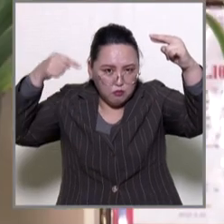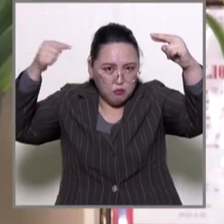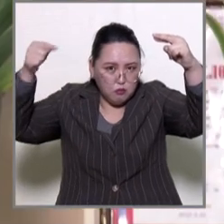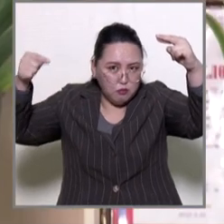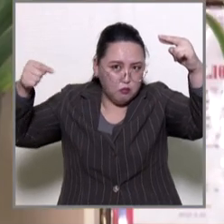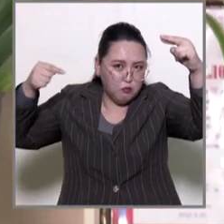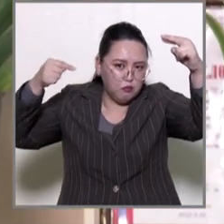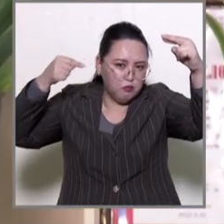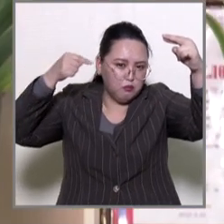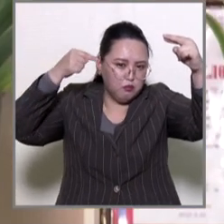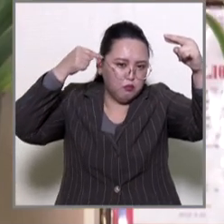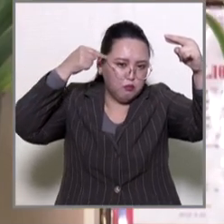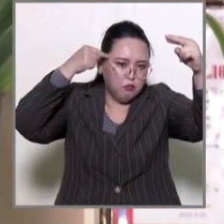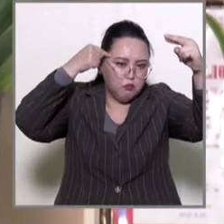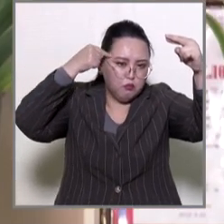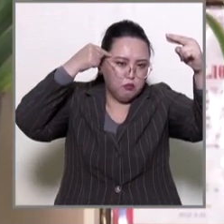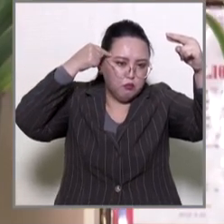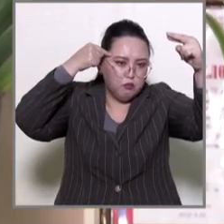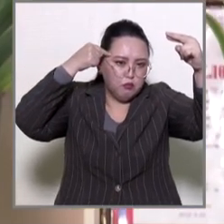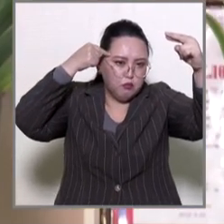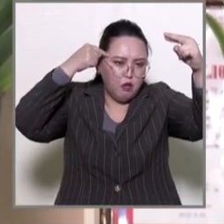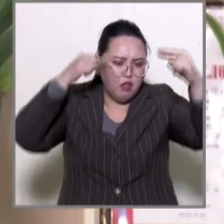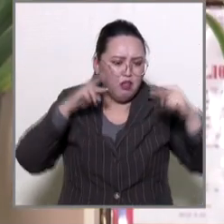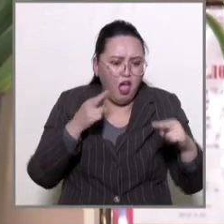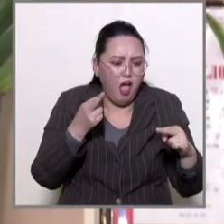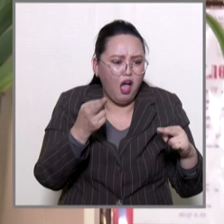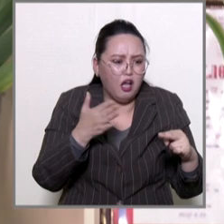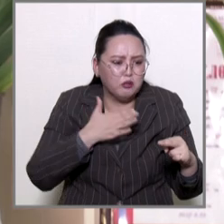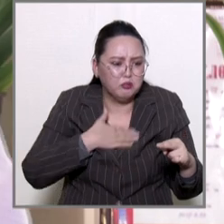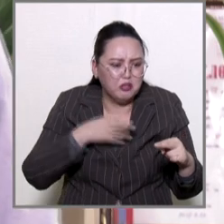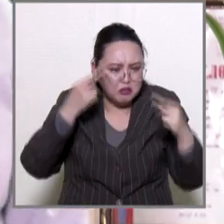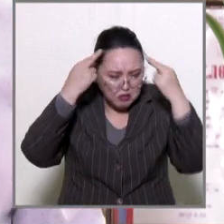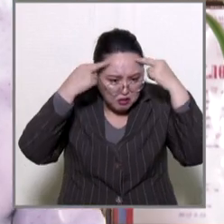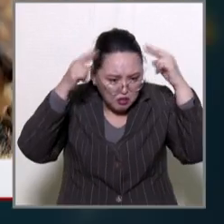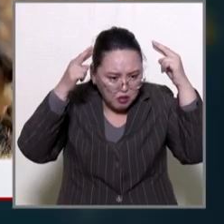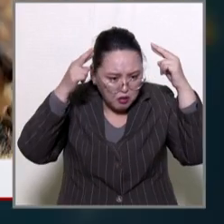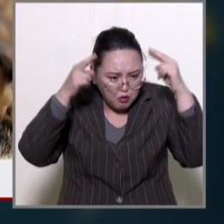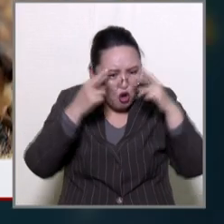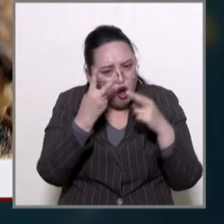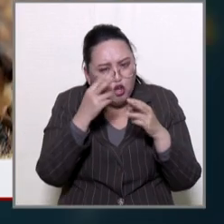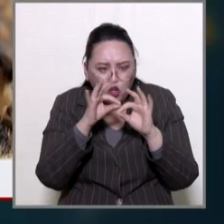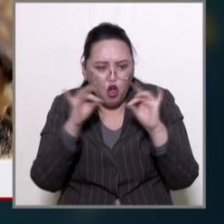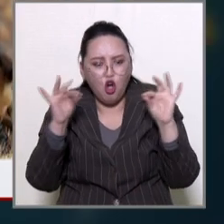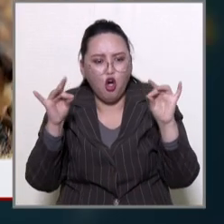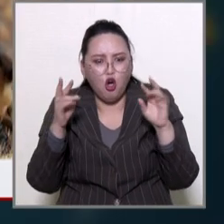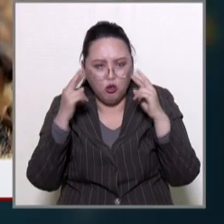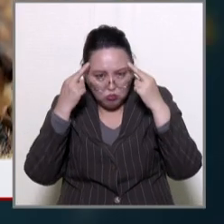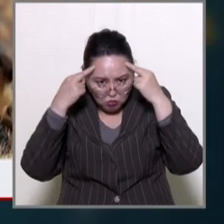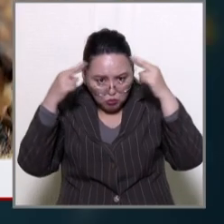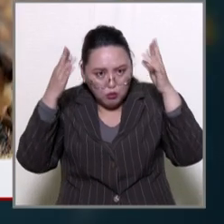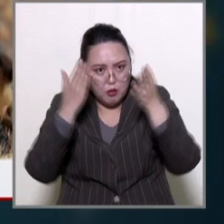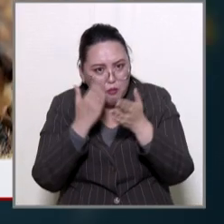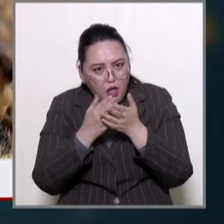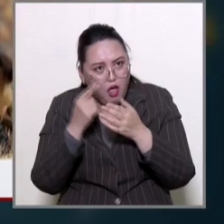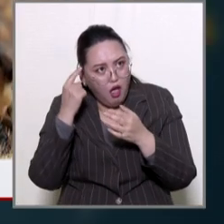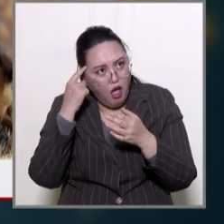үзүүр нь чамархат тулж иржээ. Яагаад миний эвэр инхүү ургав хэмээн бодовч өчрийг сухаарна. Эвэр